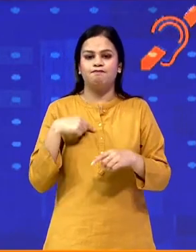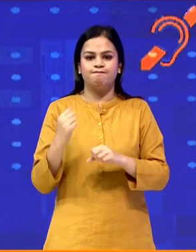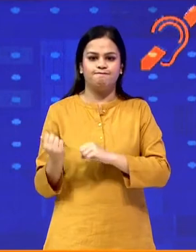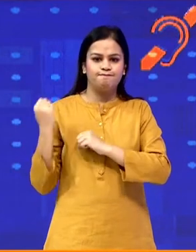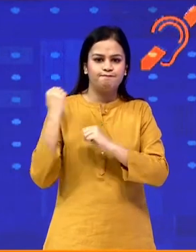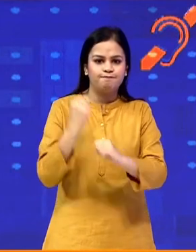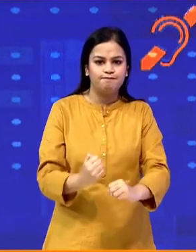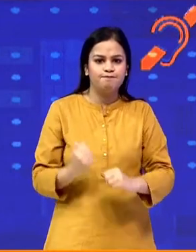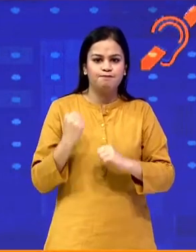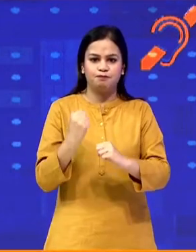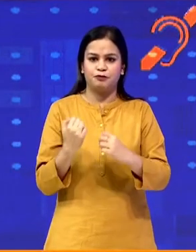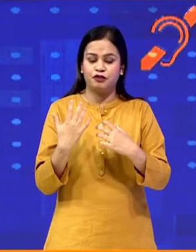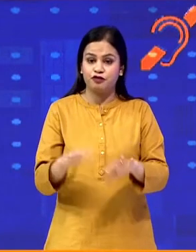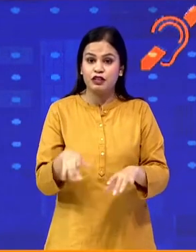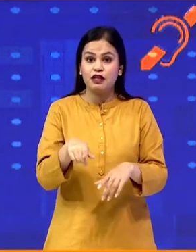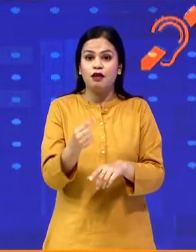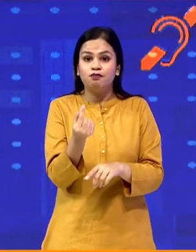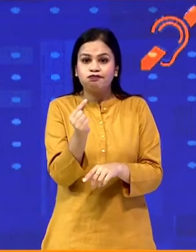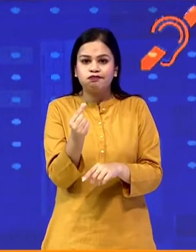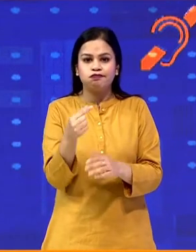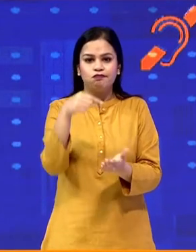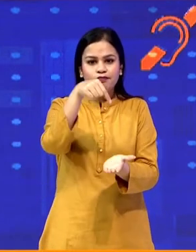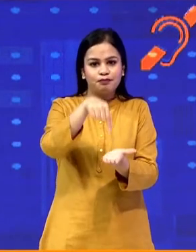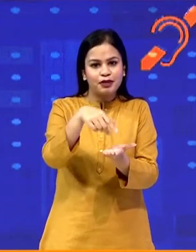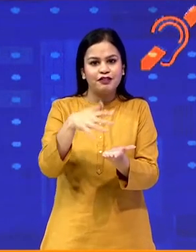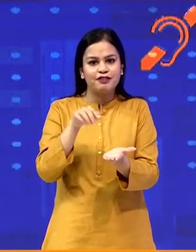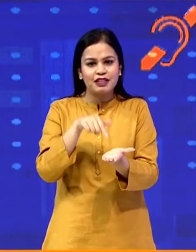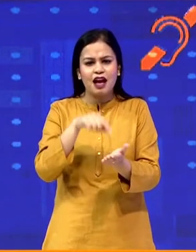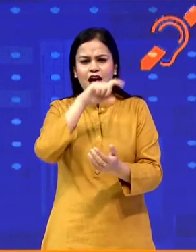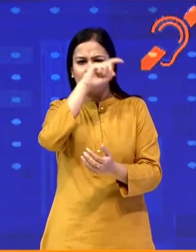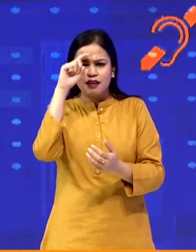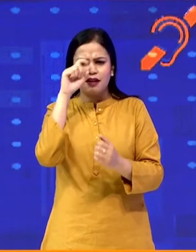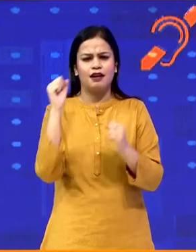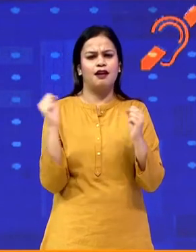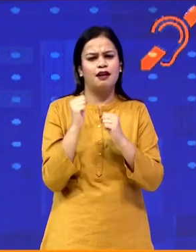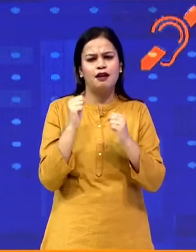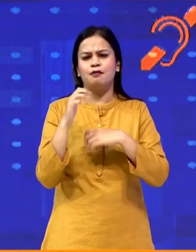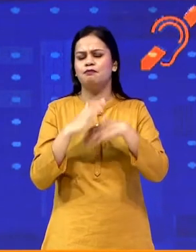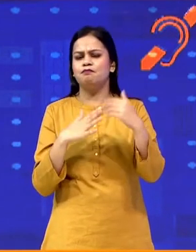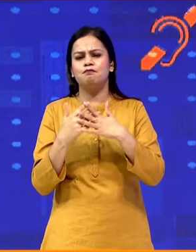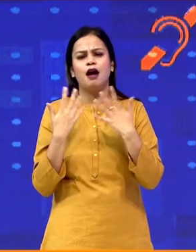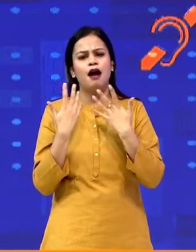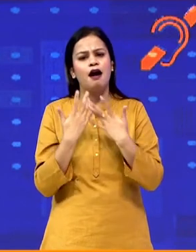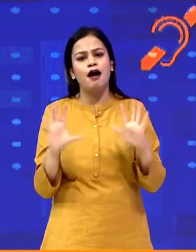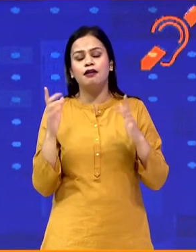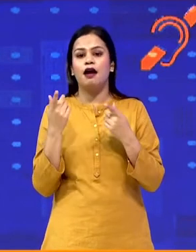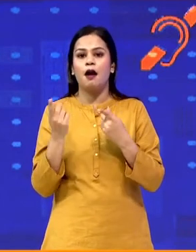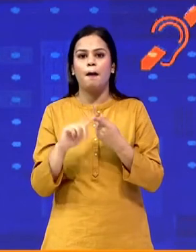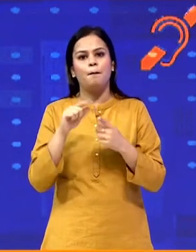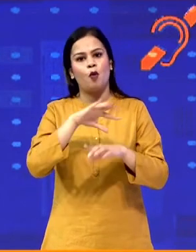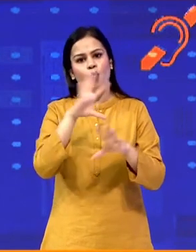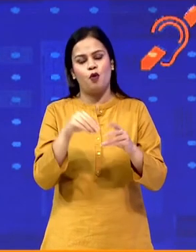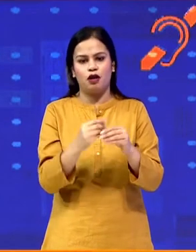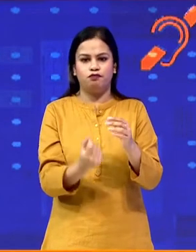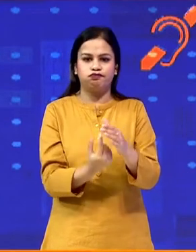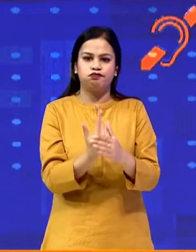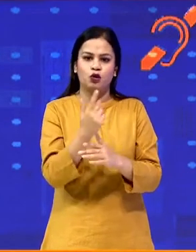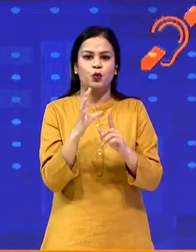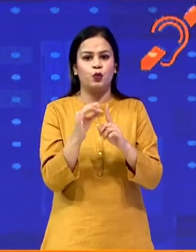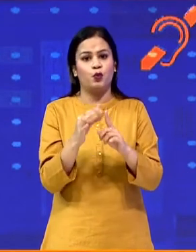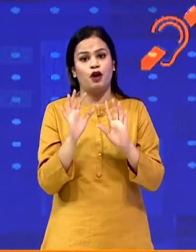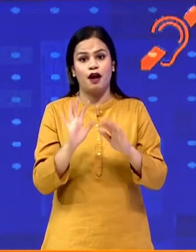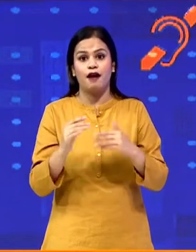बी डाला है गर्मी में भी सर्दी में भी बर्फ में भी जॉन के बहाने भी जनवरी